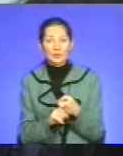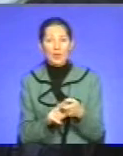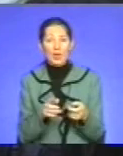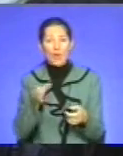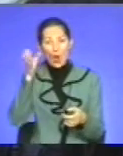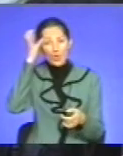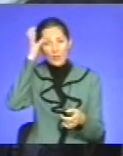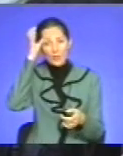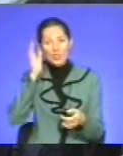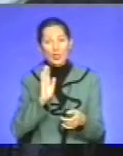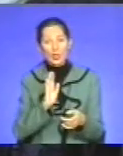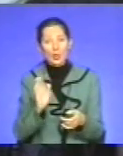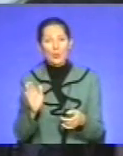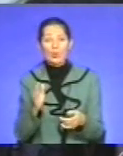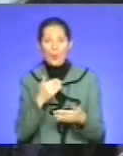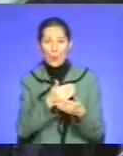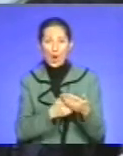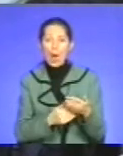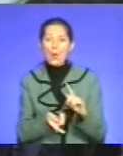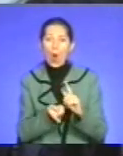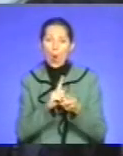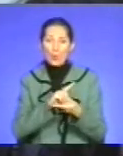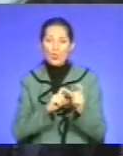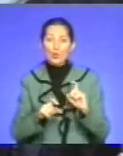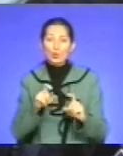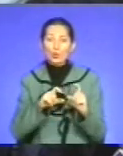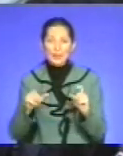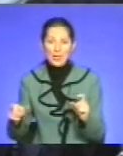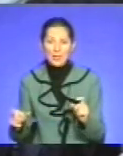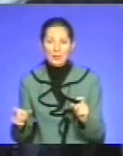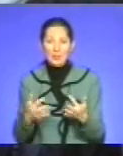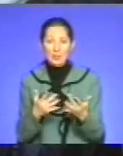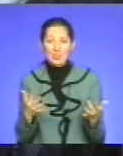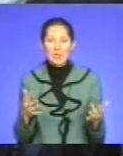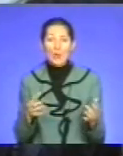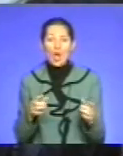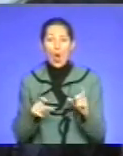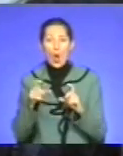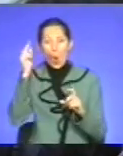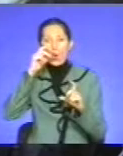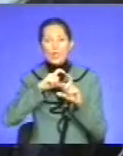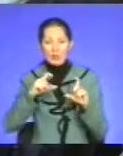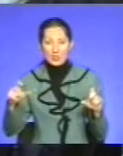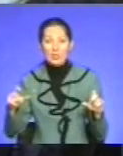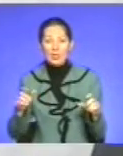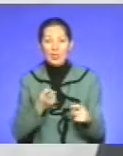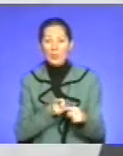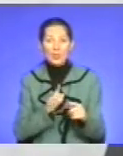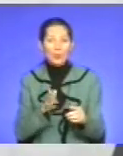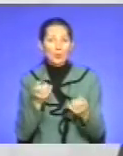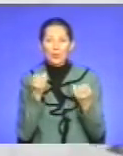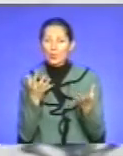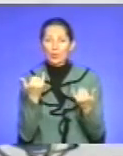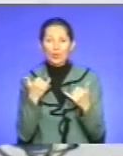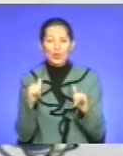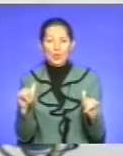освіті, наприклад, там були якісь програми обміну з англійськими різними університетами і так далі. Це було б чудесно просто. Не